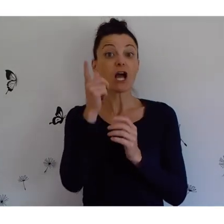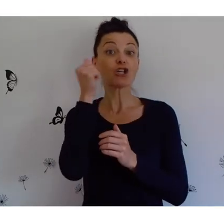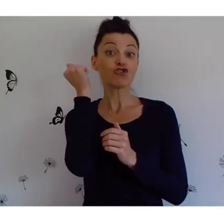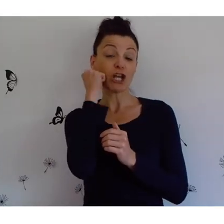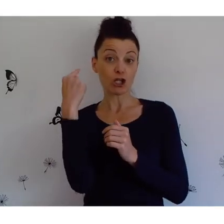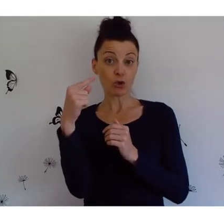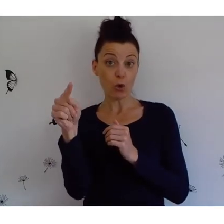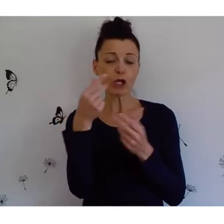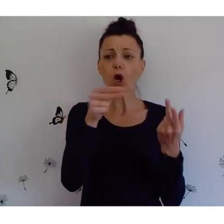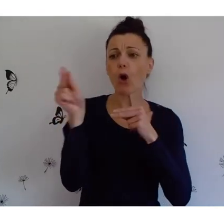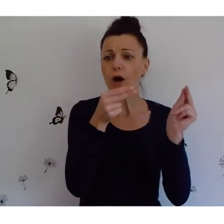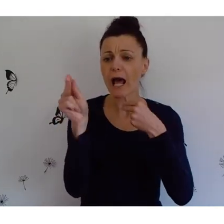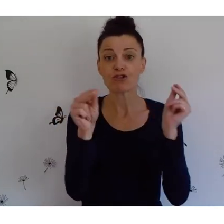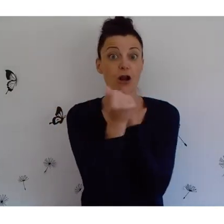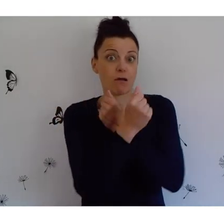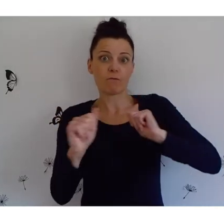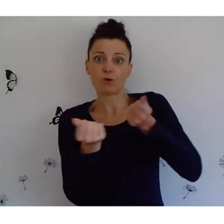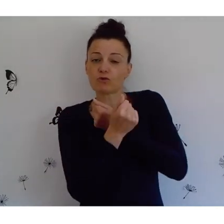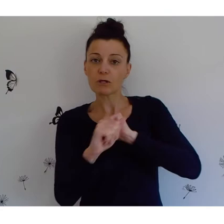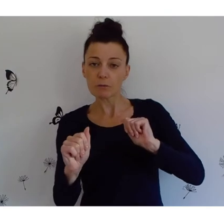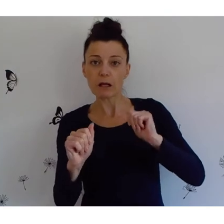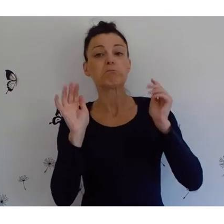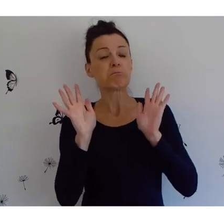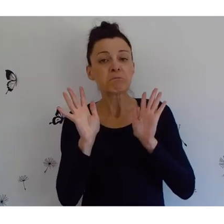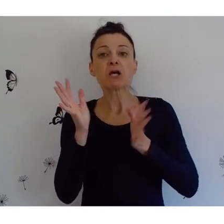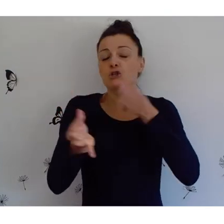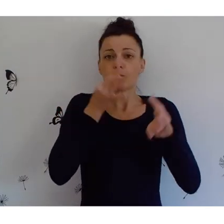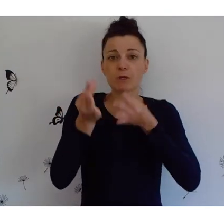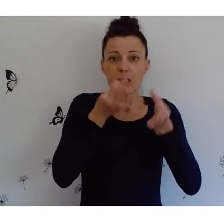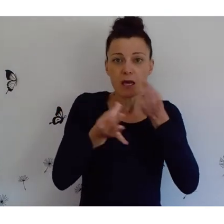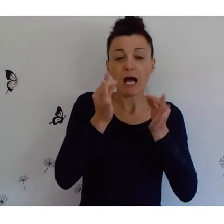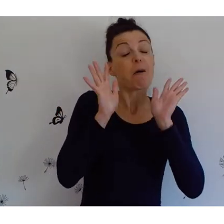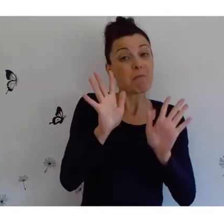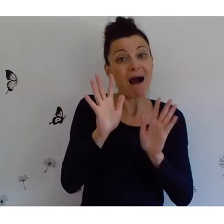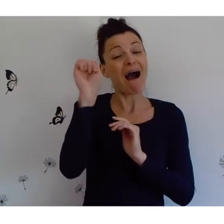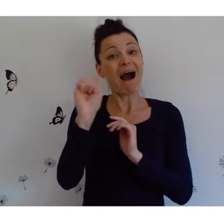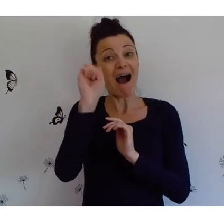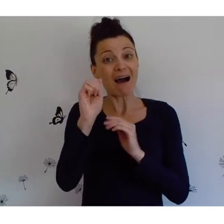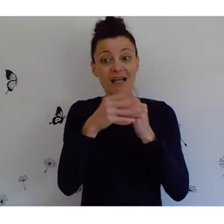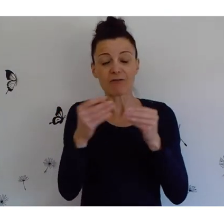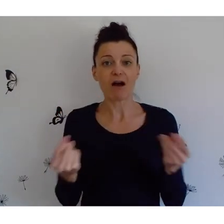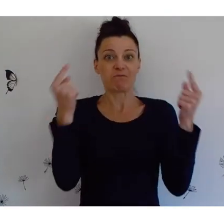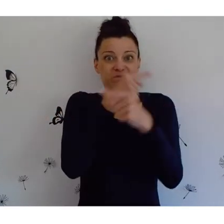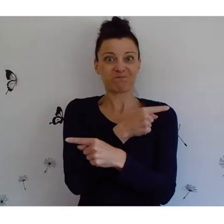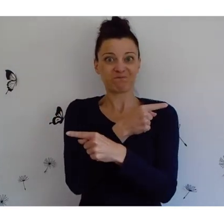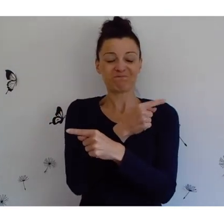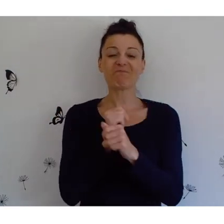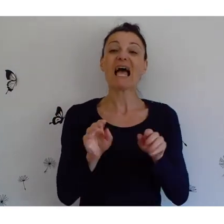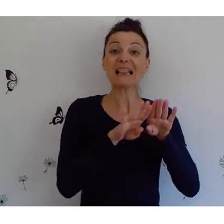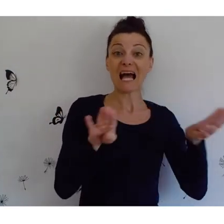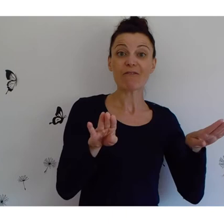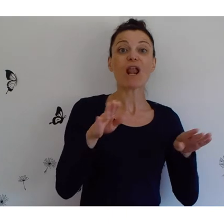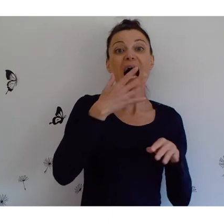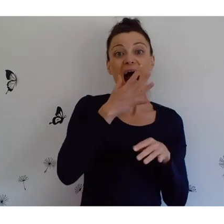riuscivano a correggerla, anzi le spiegavano una cosa e lei faceva l'opposto. A tavola masticava